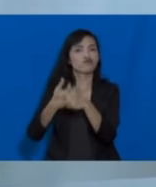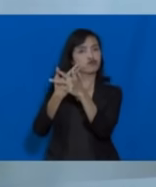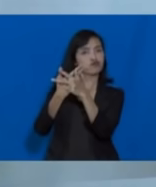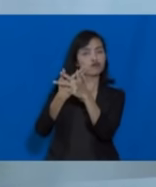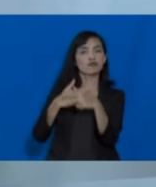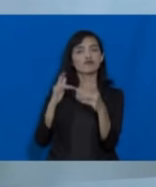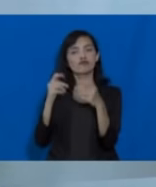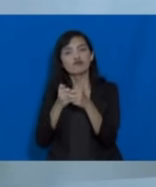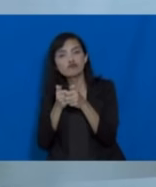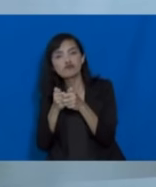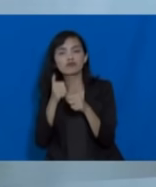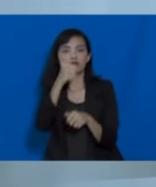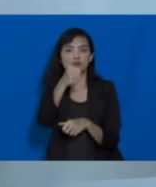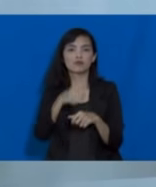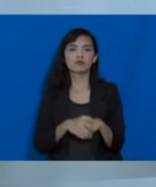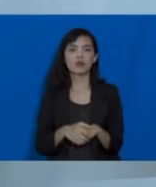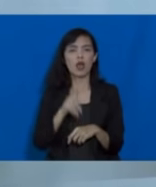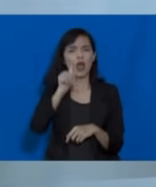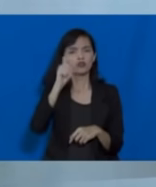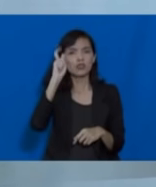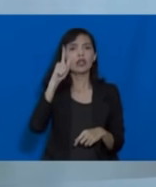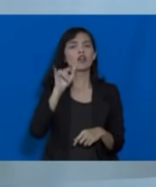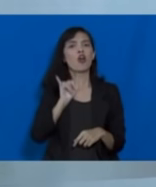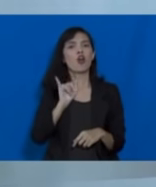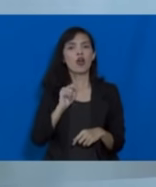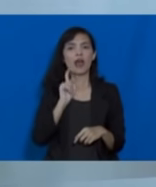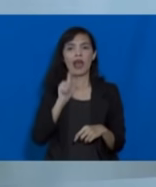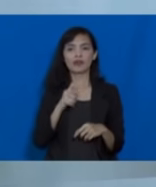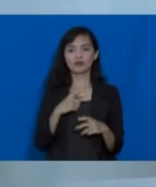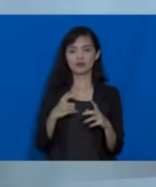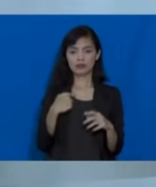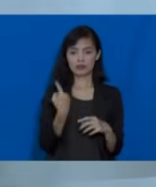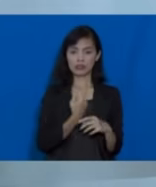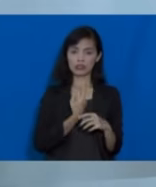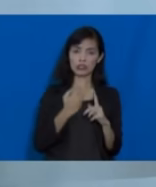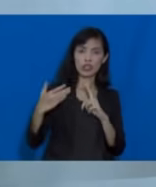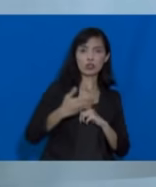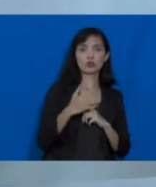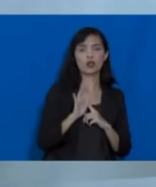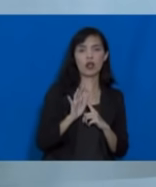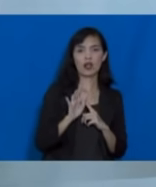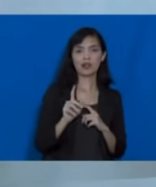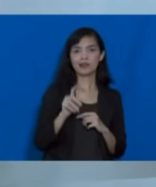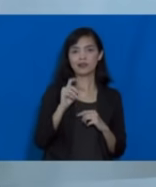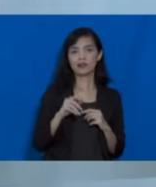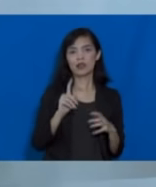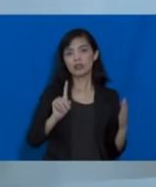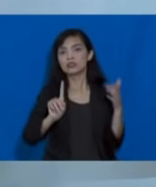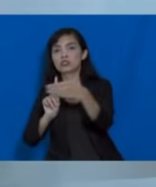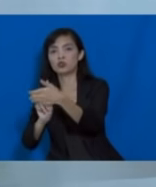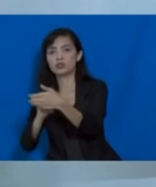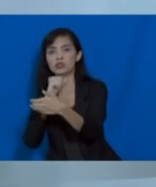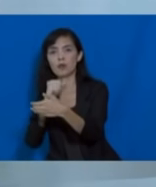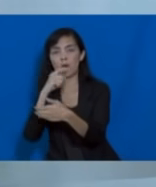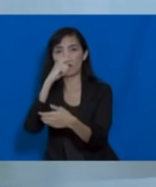Hai sadari betul bahwa kita harus melindungi siapapun termasuk melindungi orang